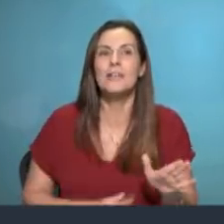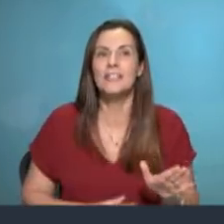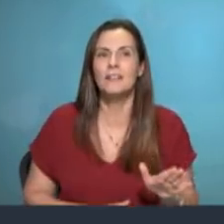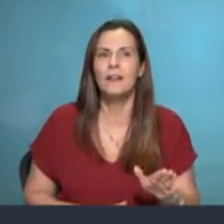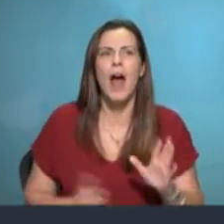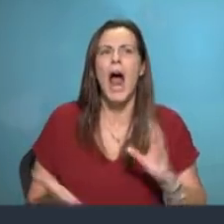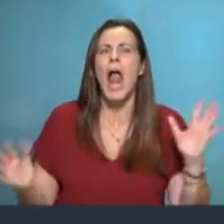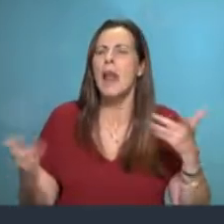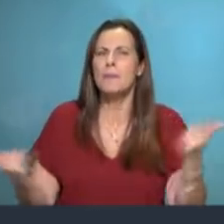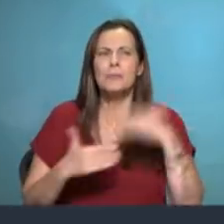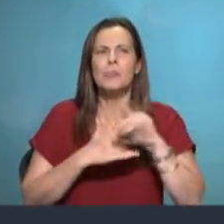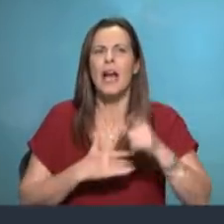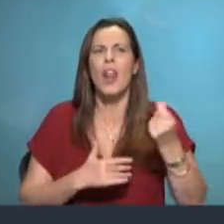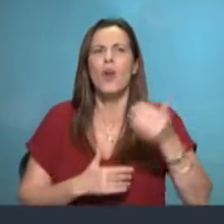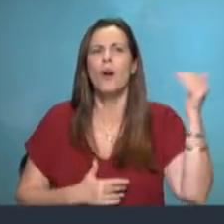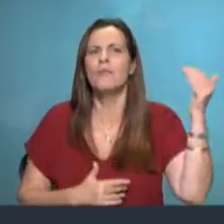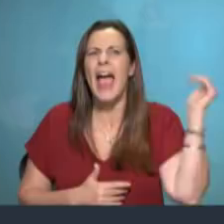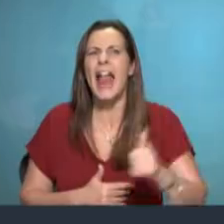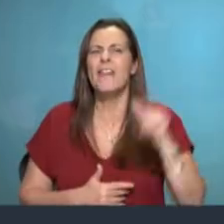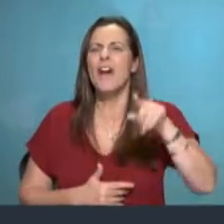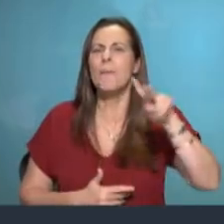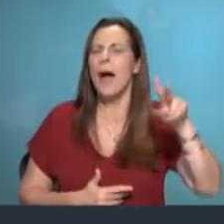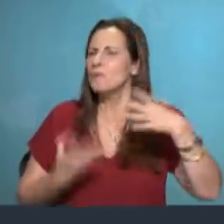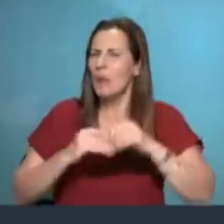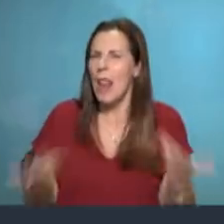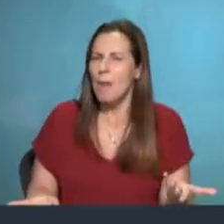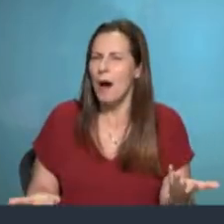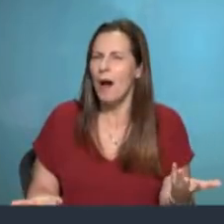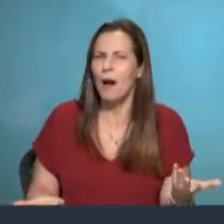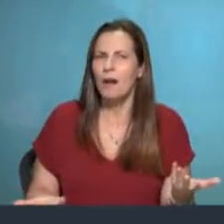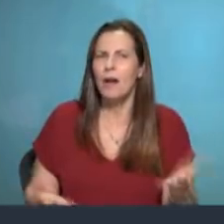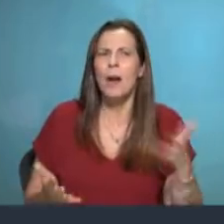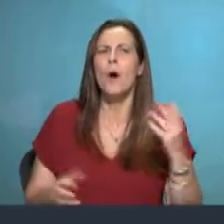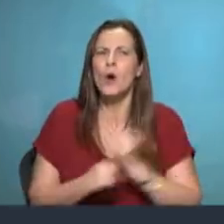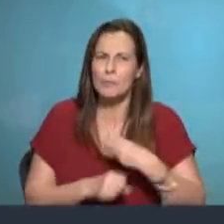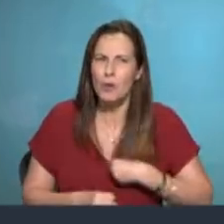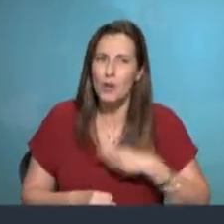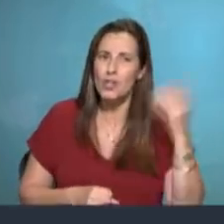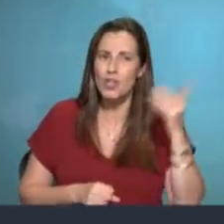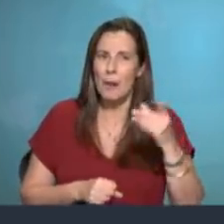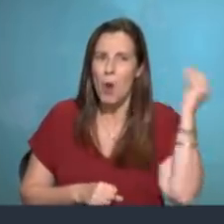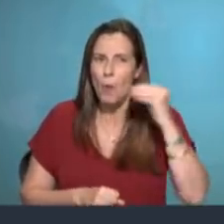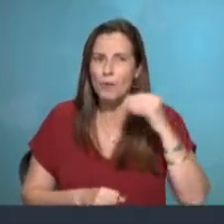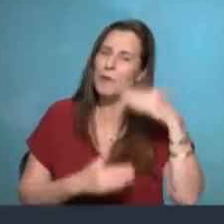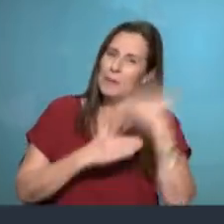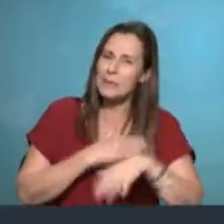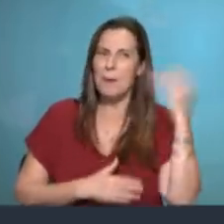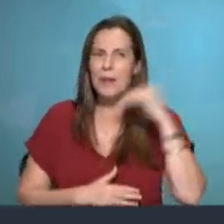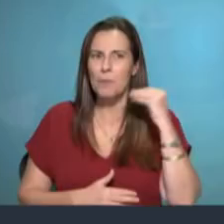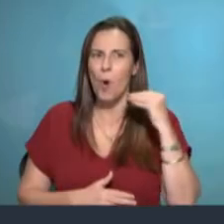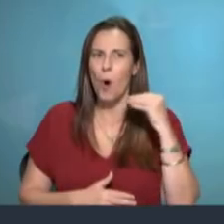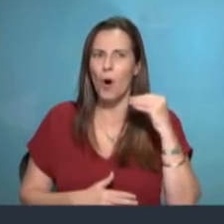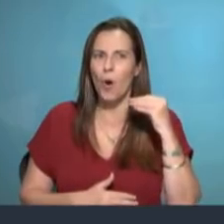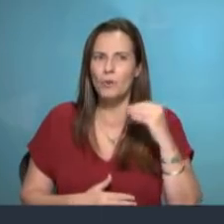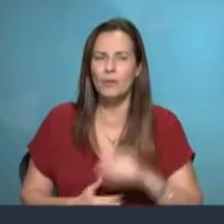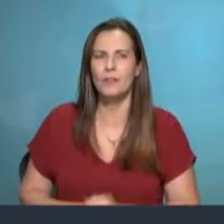حفله التخرج لازم تكلف الاهل ال1000 وال2000 شيكل؟ على شو؟ هم عاملين لنا معروف ان هم بيتعلموا وان